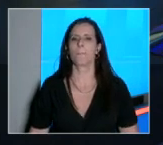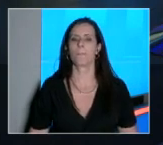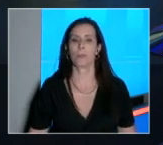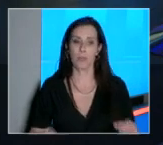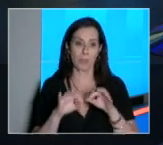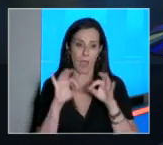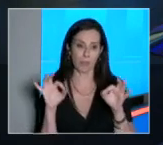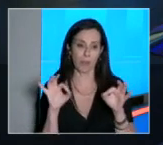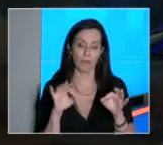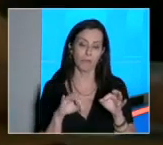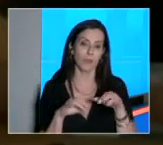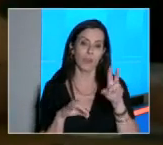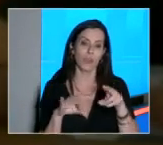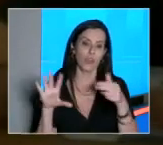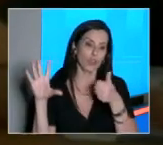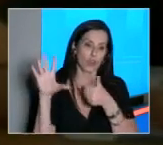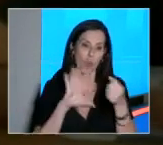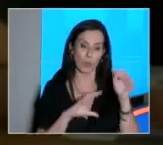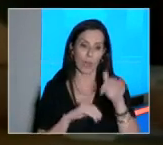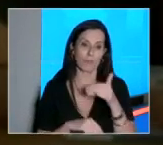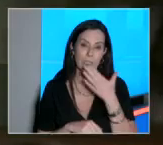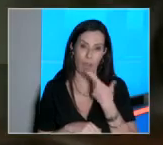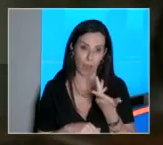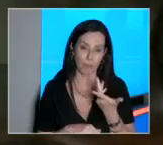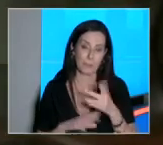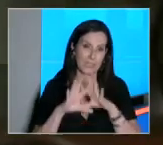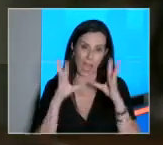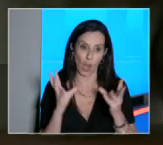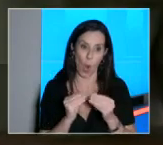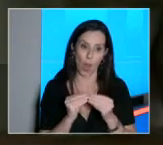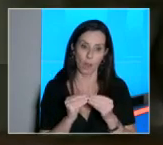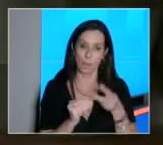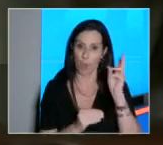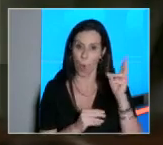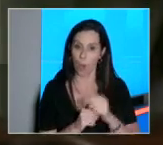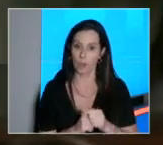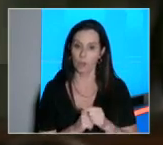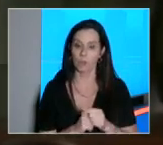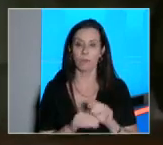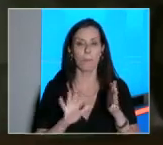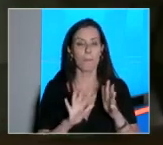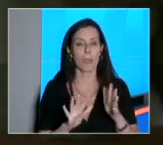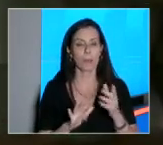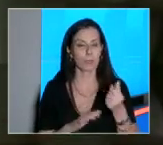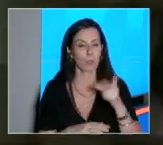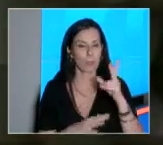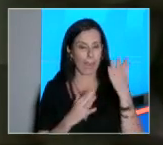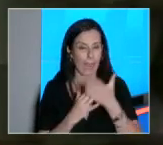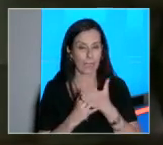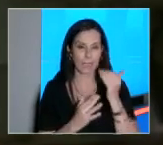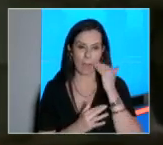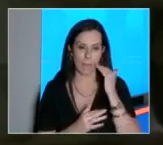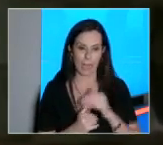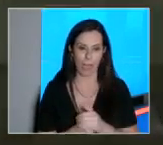נתחיל מזה שיש כ-600,000 ישראלים בכלל בחול, ובערך קצת מעל מחציתם